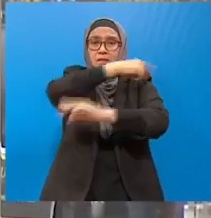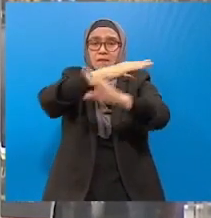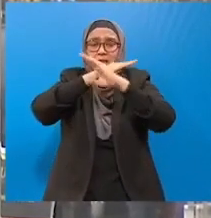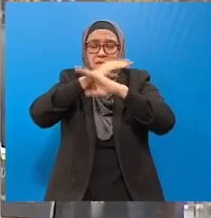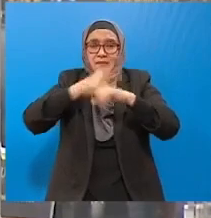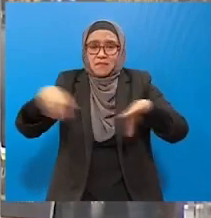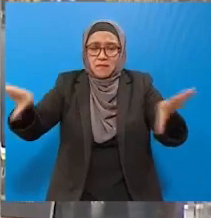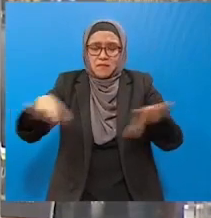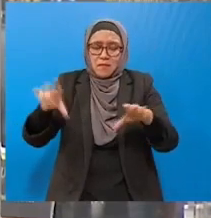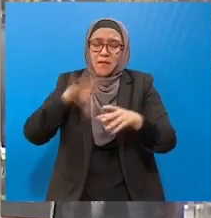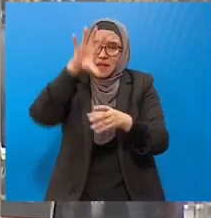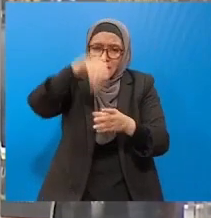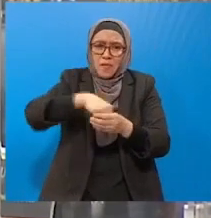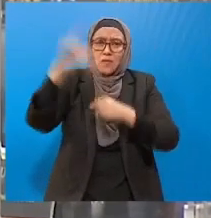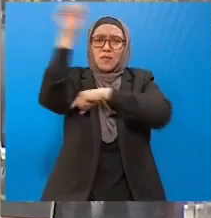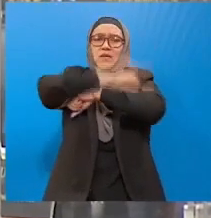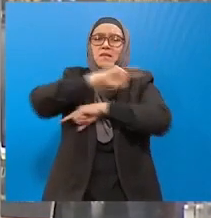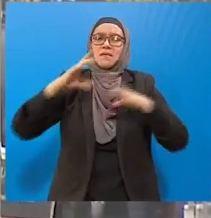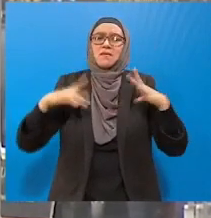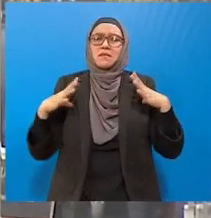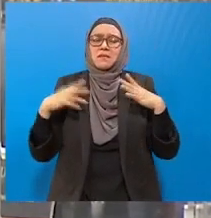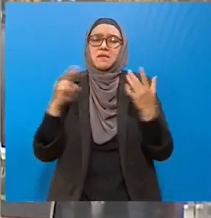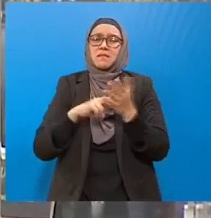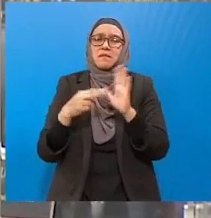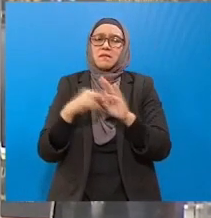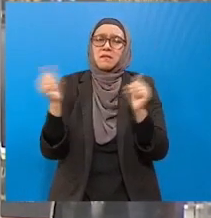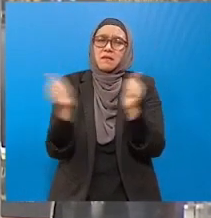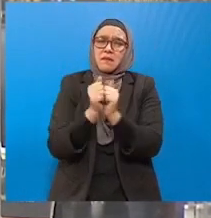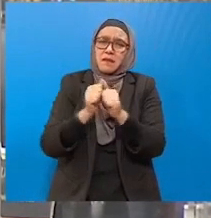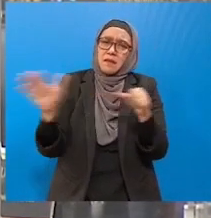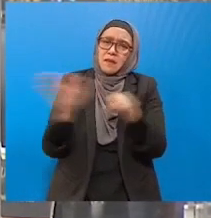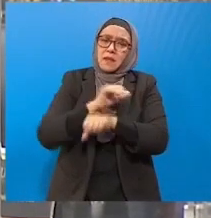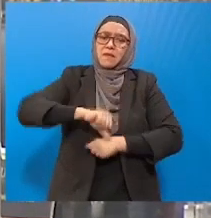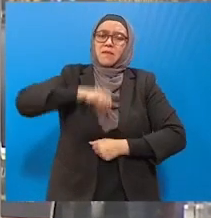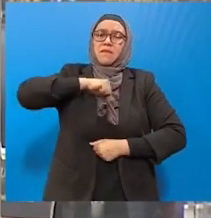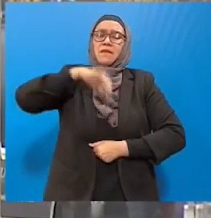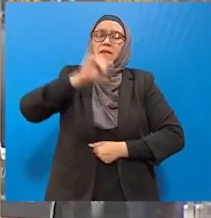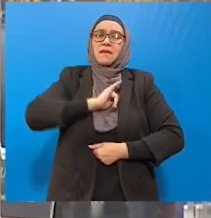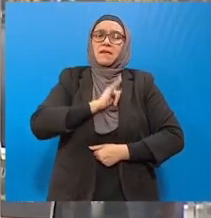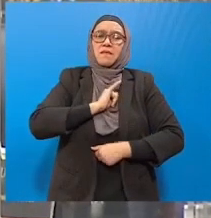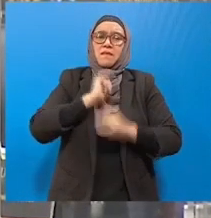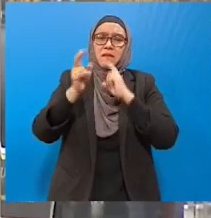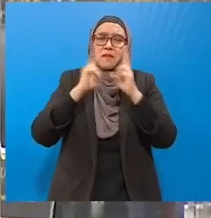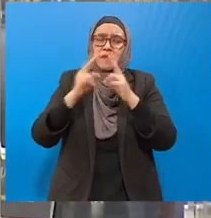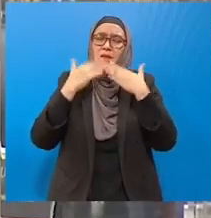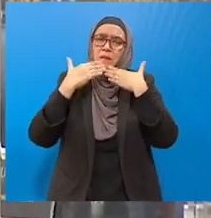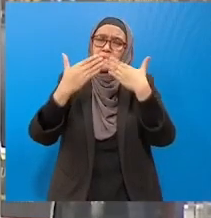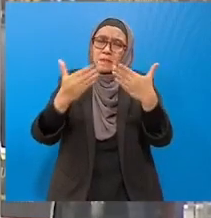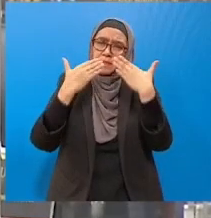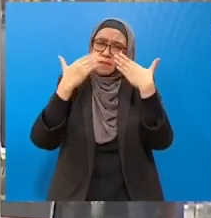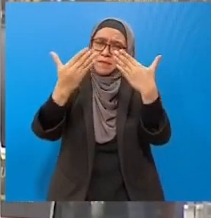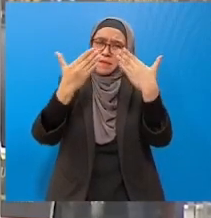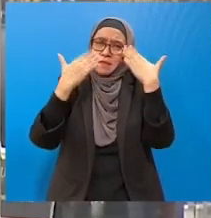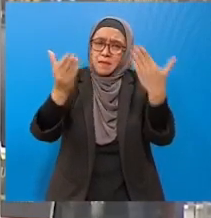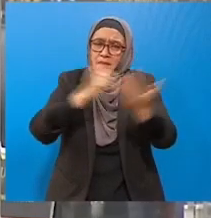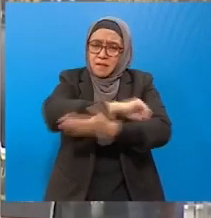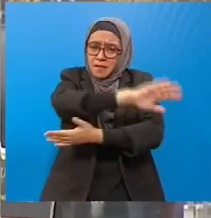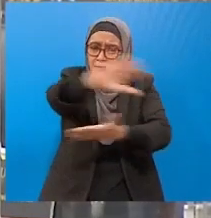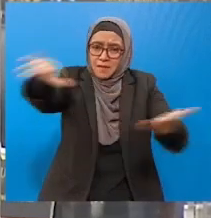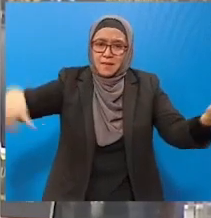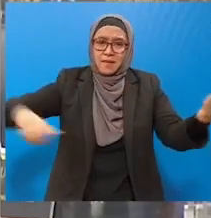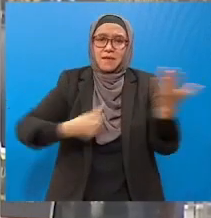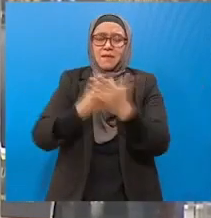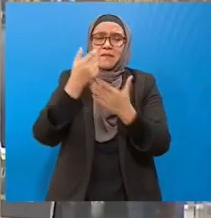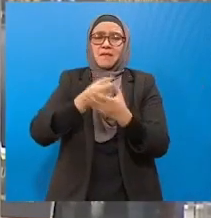diadakan pada hari cuti makanya dengan penuh kebanggaan saya merekam kan ucapan setinggi-tinggi Sanjungan terima kasih kepada semua petugas